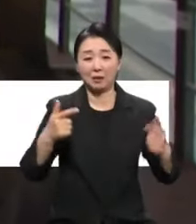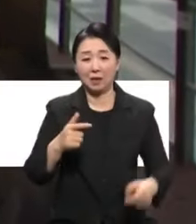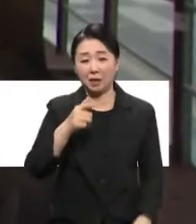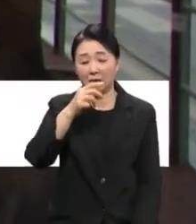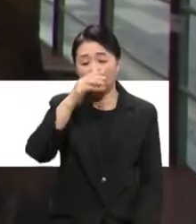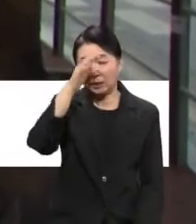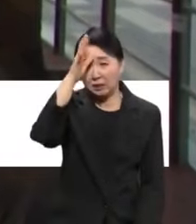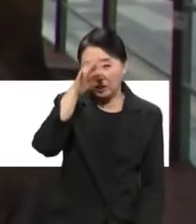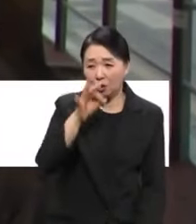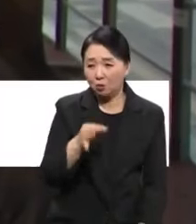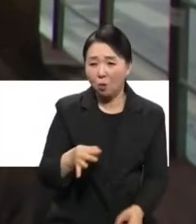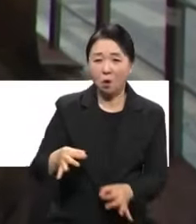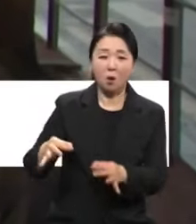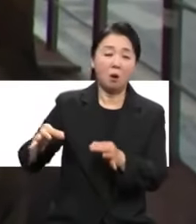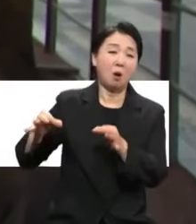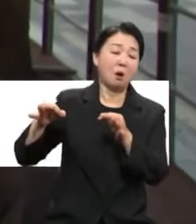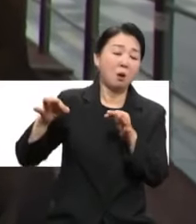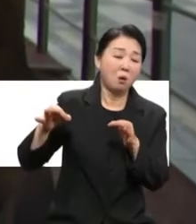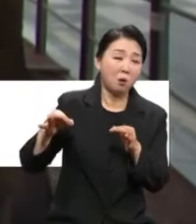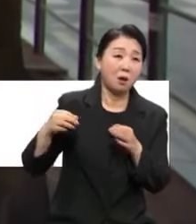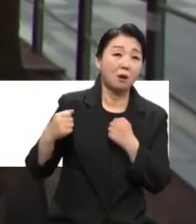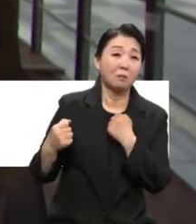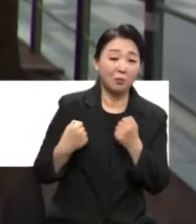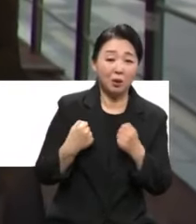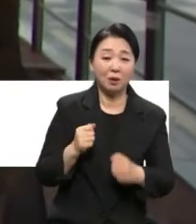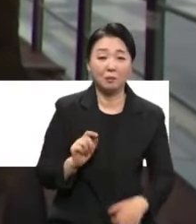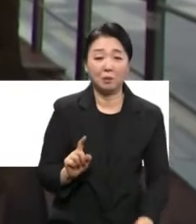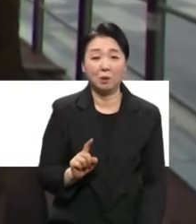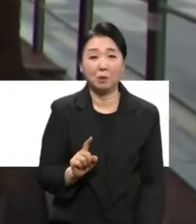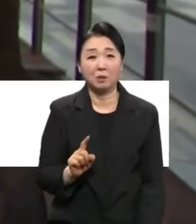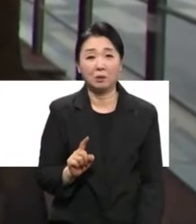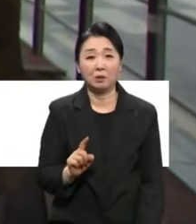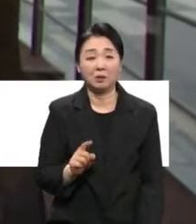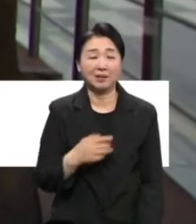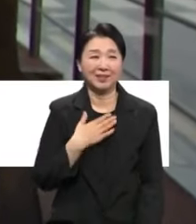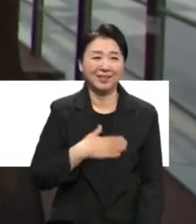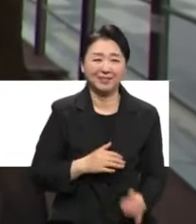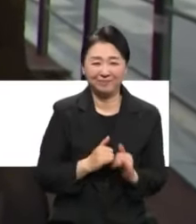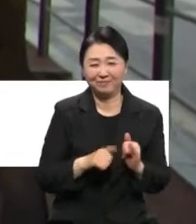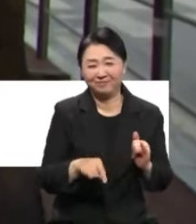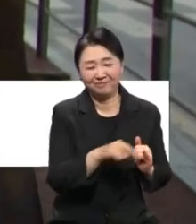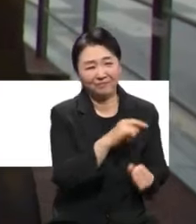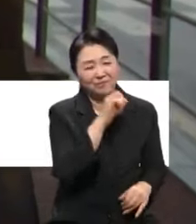가격이 너무 많이 올랐지만 그래도 주변 지인들도